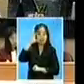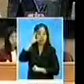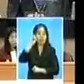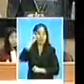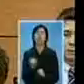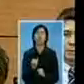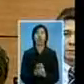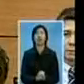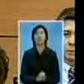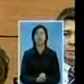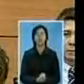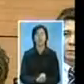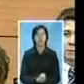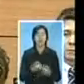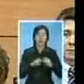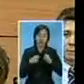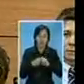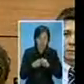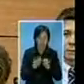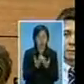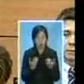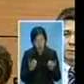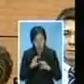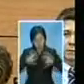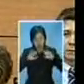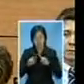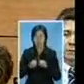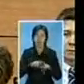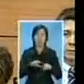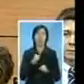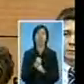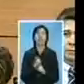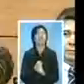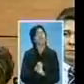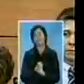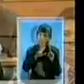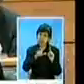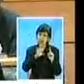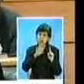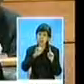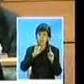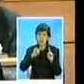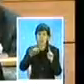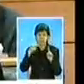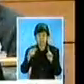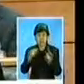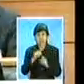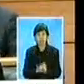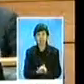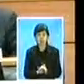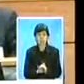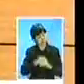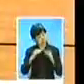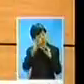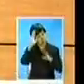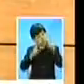านี้โดยไม่มีการลงมติเช่นเดียวกับงบประมาณในส่วนของกระทรวงศึกษาธิการที่มีมากกว่า 400,000 ล้านบาทฝ่ายค้านอภิปรายว่ากระทรวงศึกษาธิการ